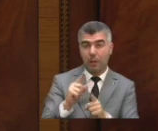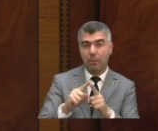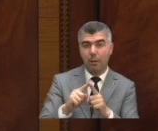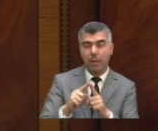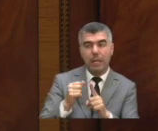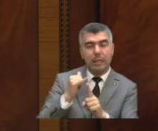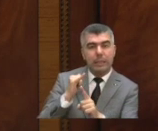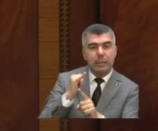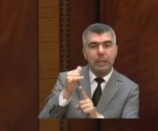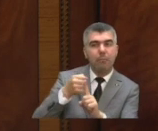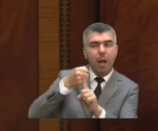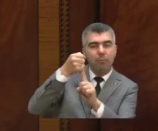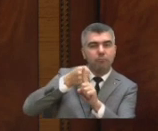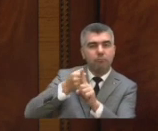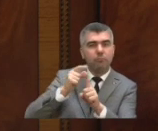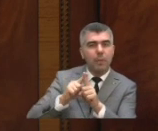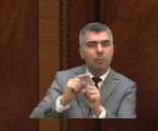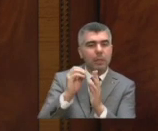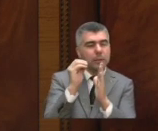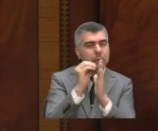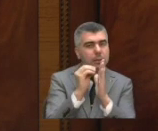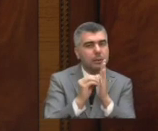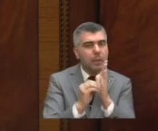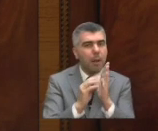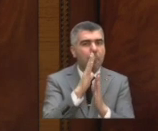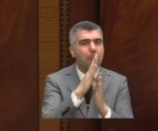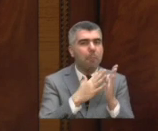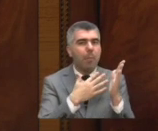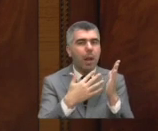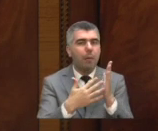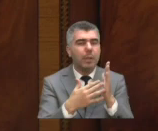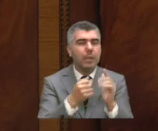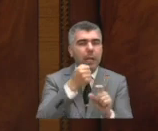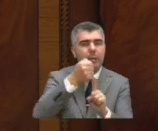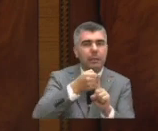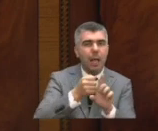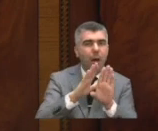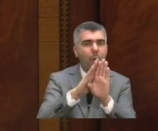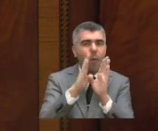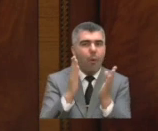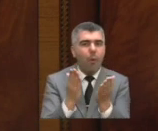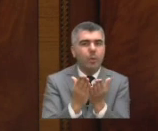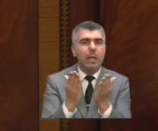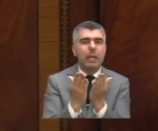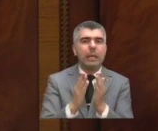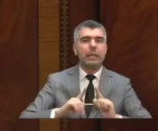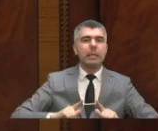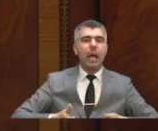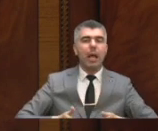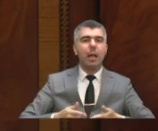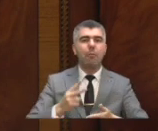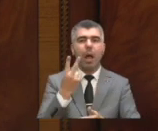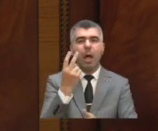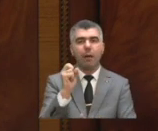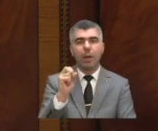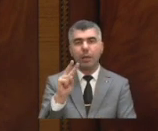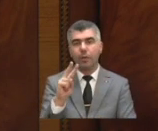التي جاءت بها خارطه الطريق لاصلاح المنظومه التعليميه 2022